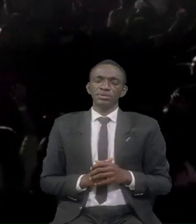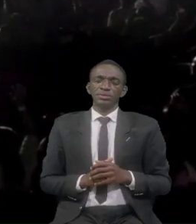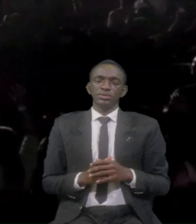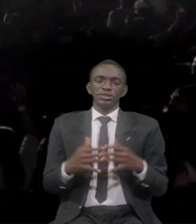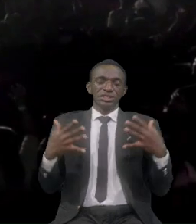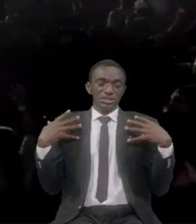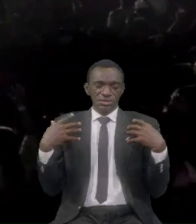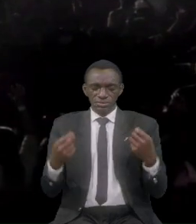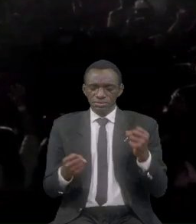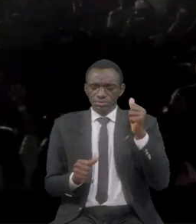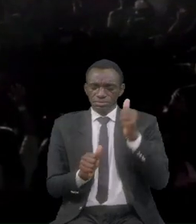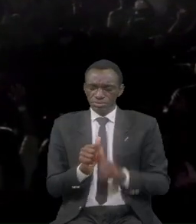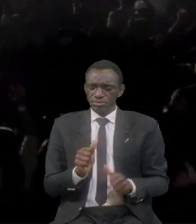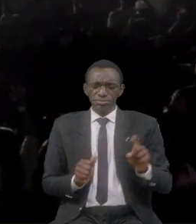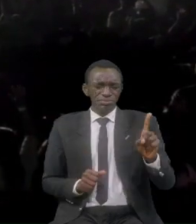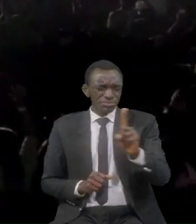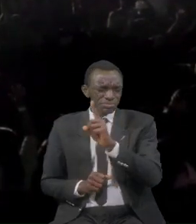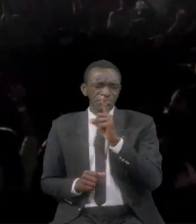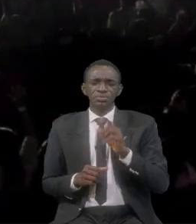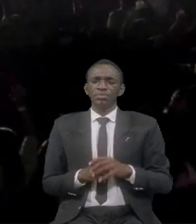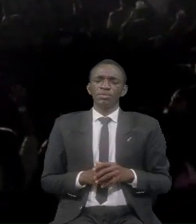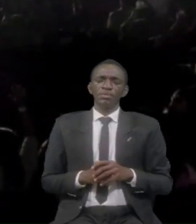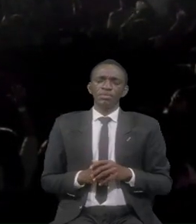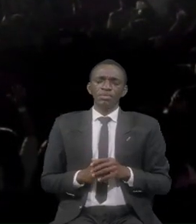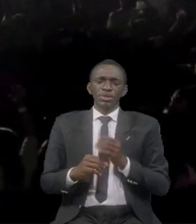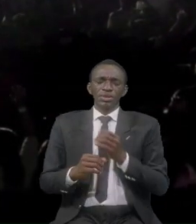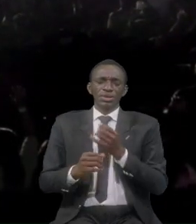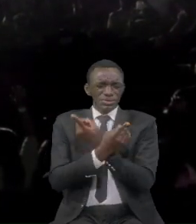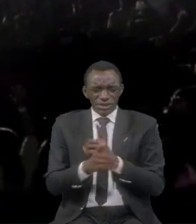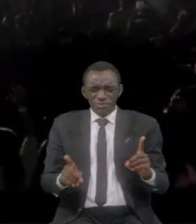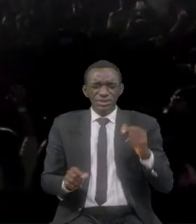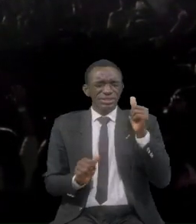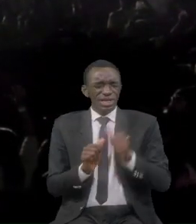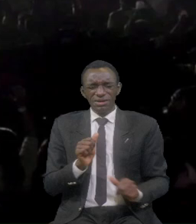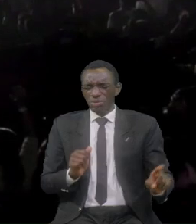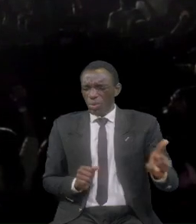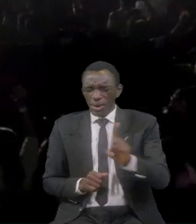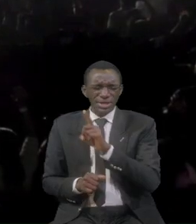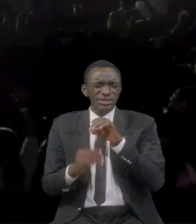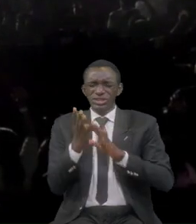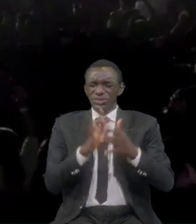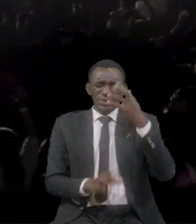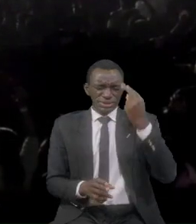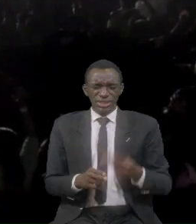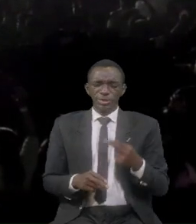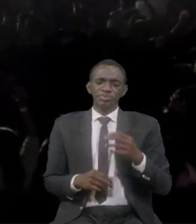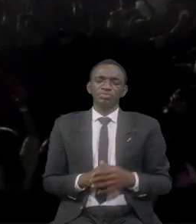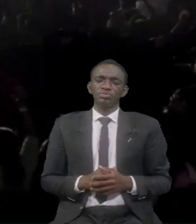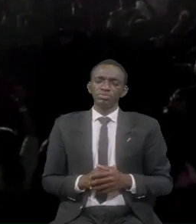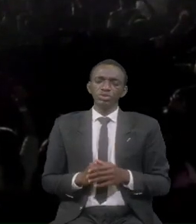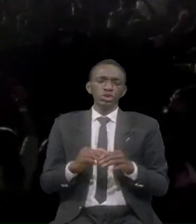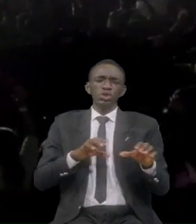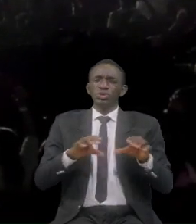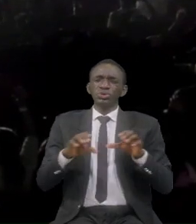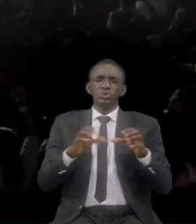everyone. Kayuan sa matagusa. Deliverance for everyone. Kagawasan sa matagusa. Do it, O Lord,